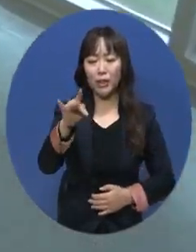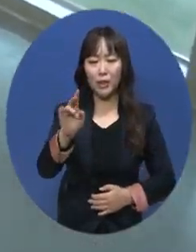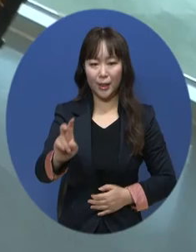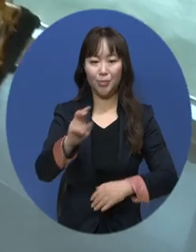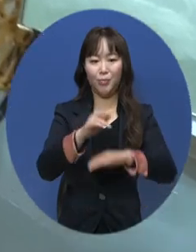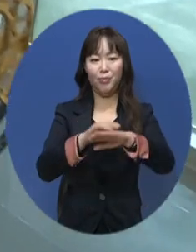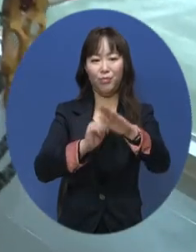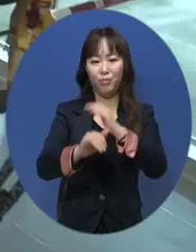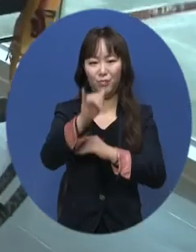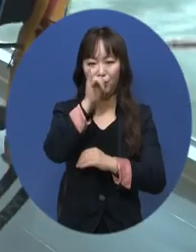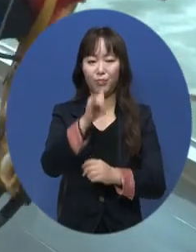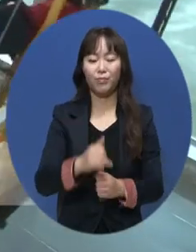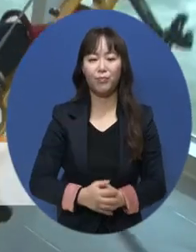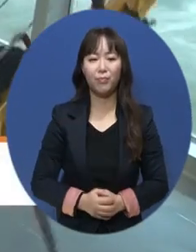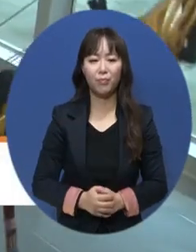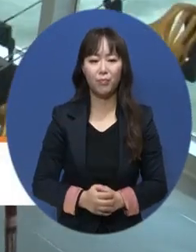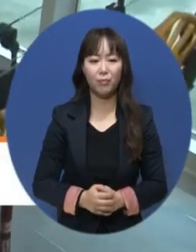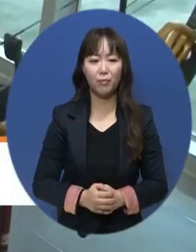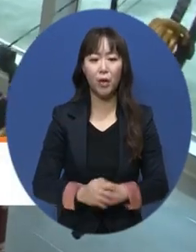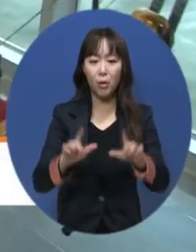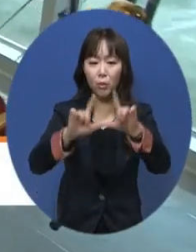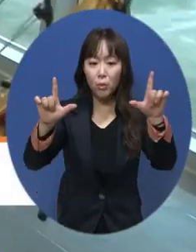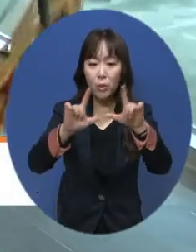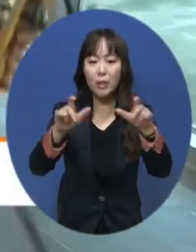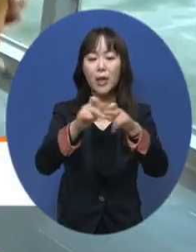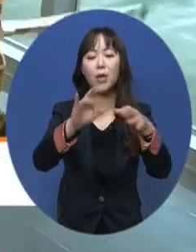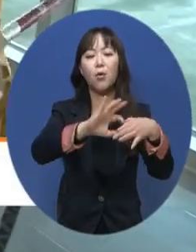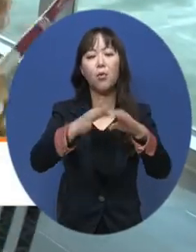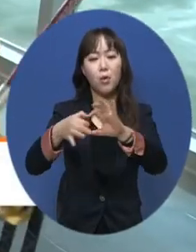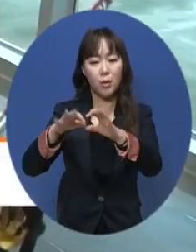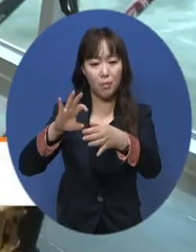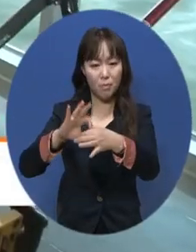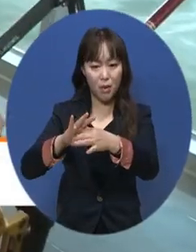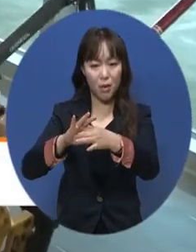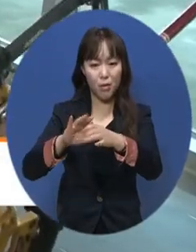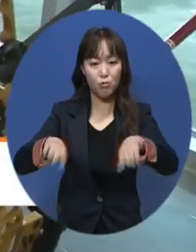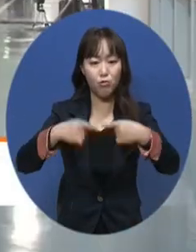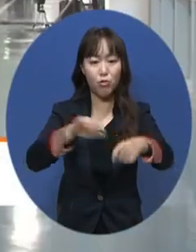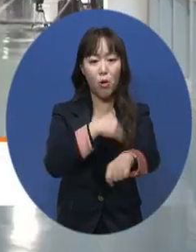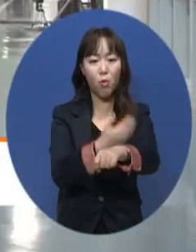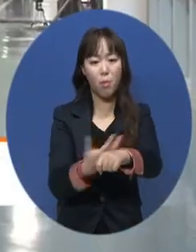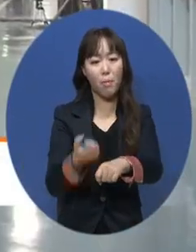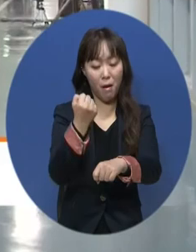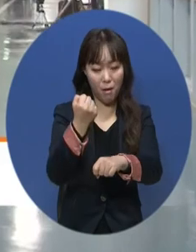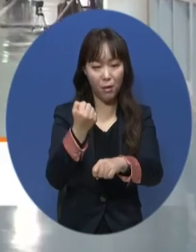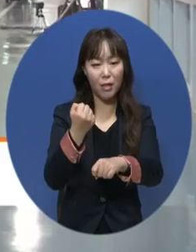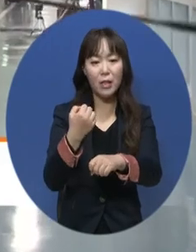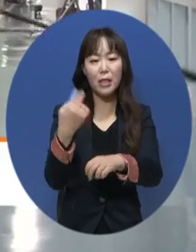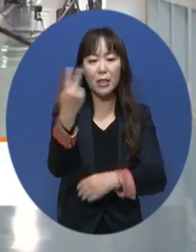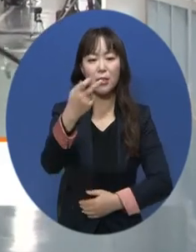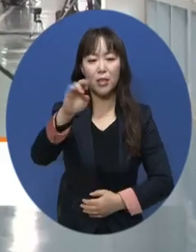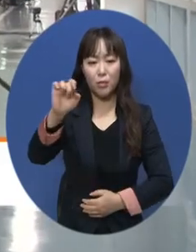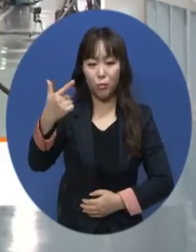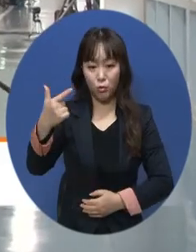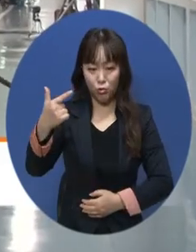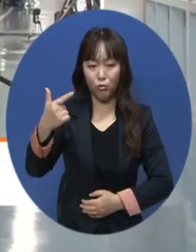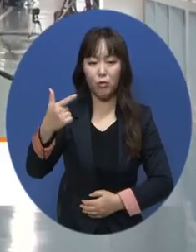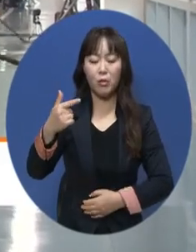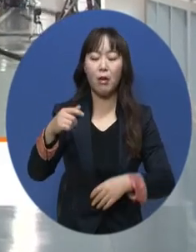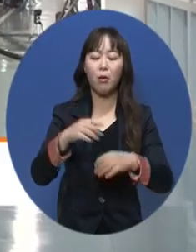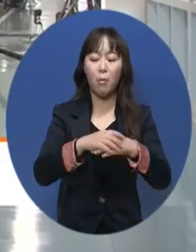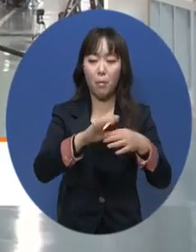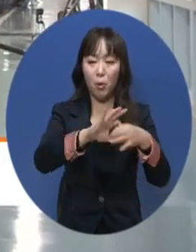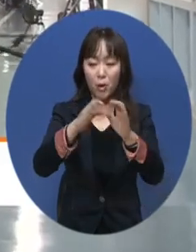한창입니다. 도쿄 패럴림픽 출전권을 이미 확보한 김옥금 선수는 2016 리우 패럴림픽 은메달에